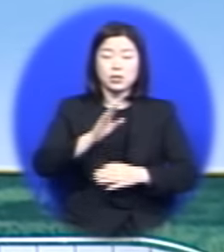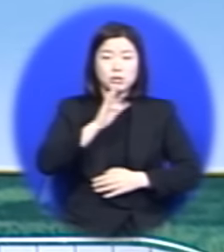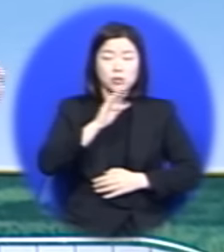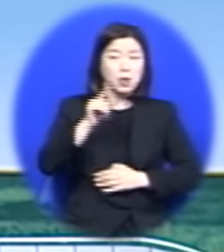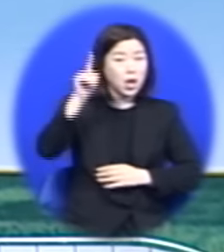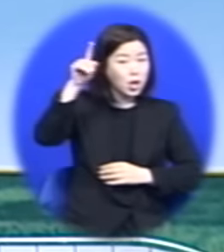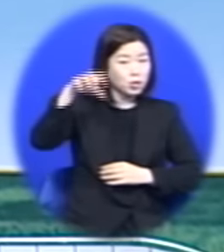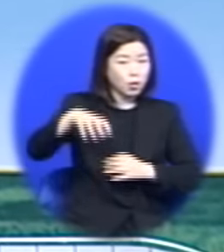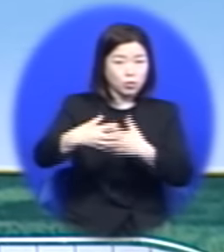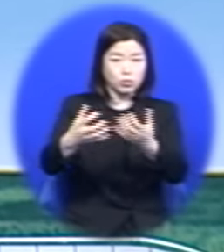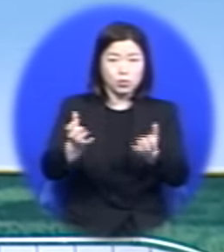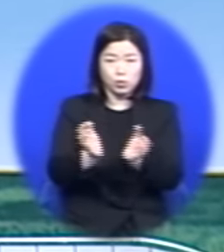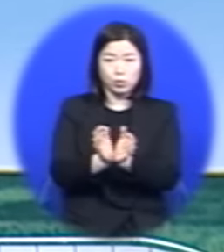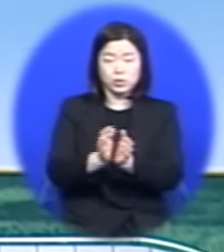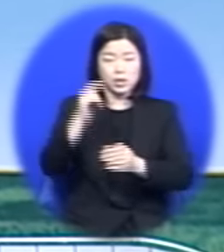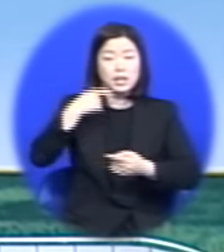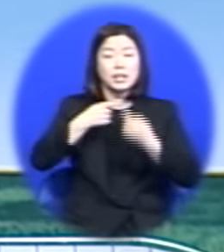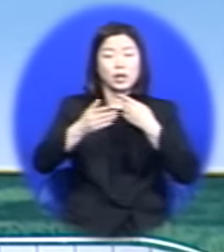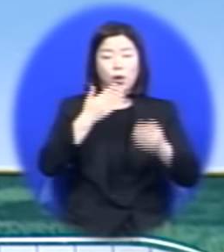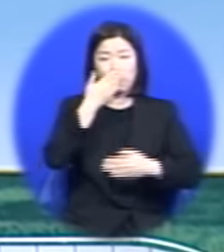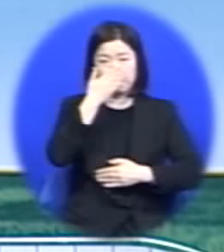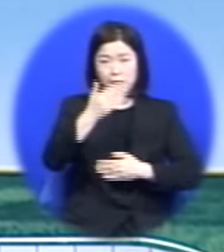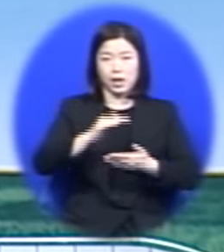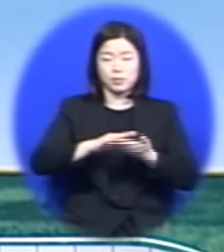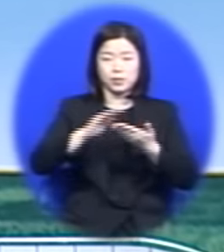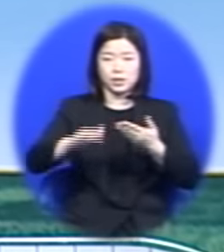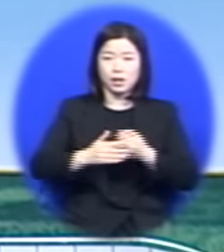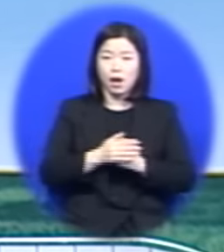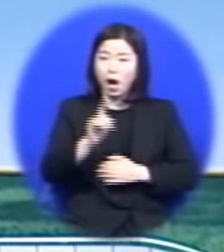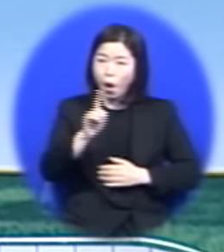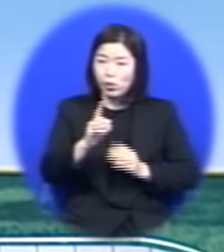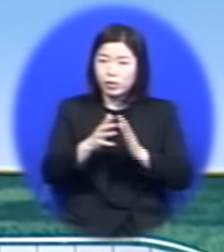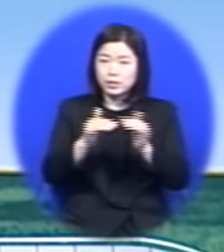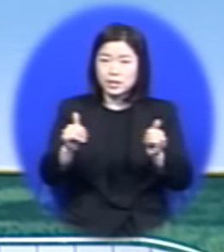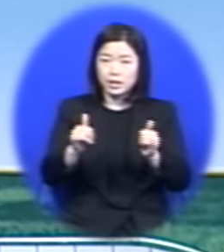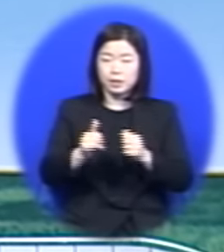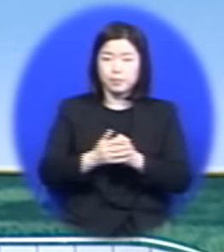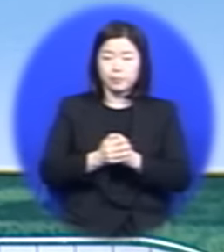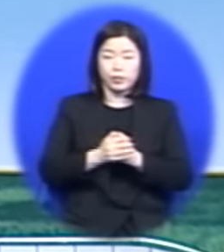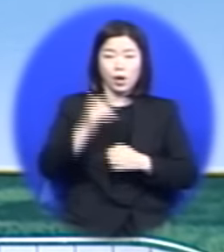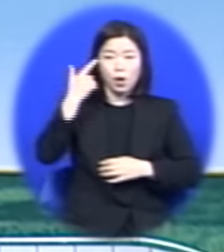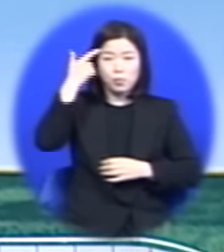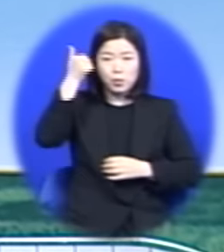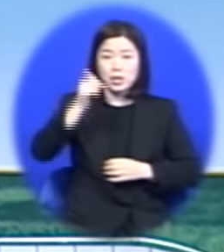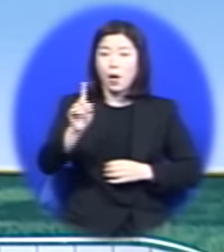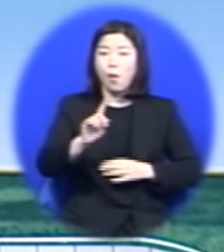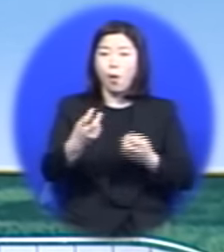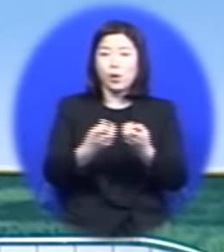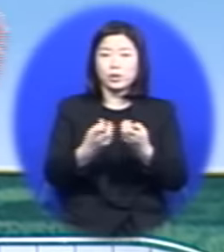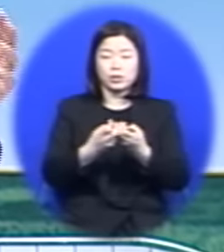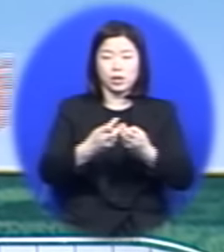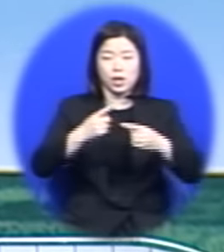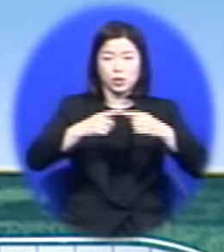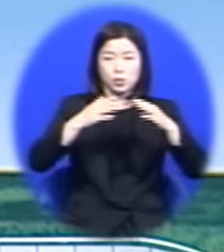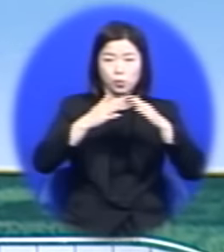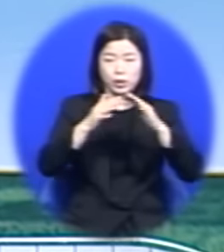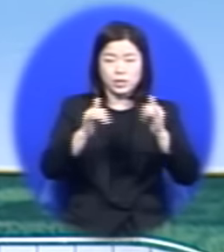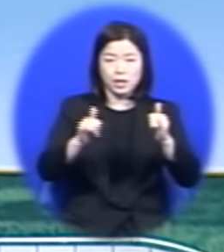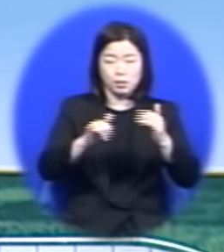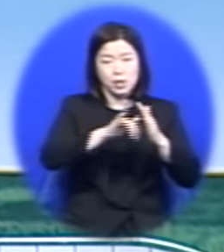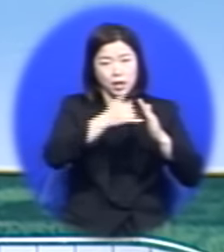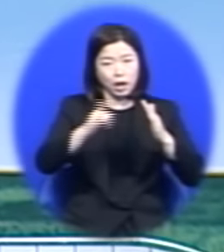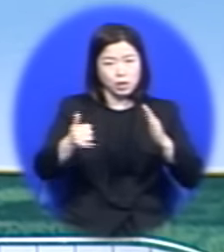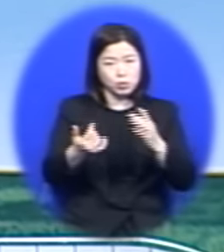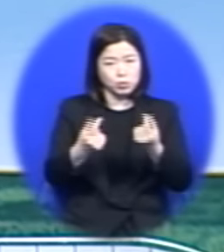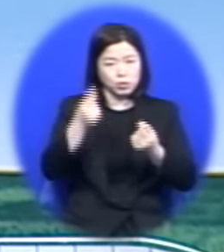천국 공동체를 경험할 수 있습니다. 어떤 분들은 목사님 어떻게 해? 교인들을 가족처럼 여기란